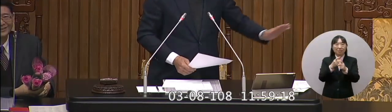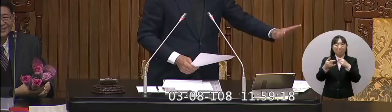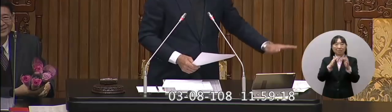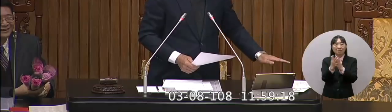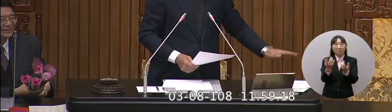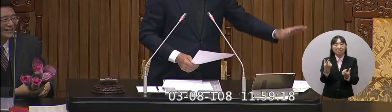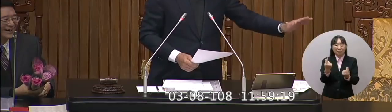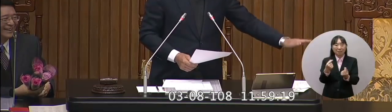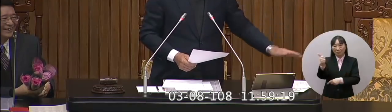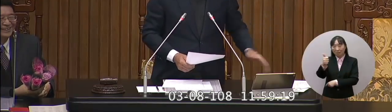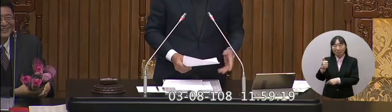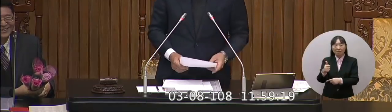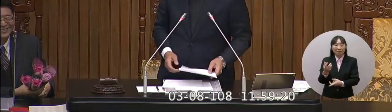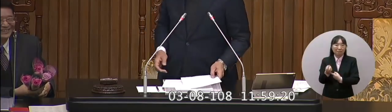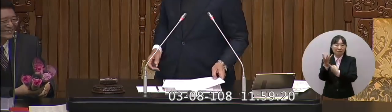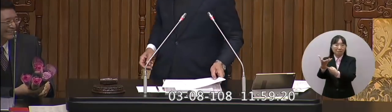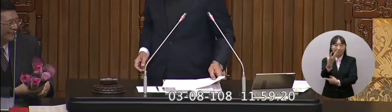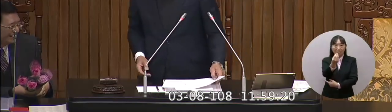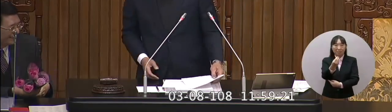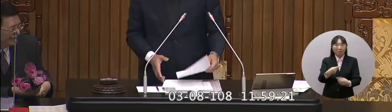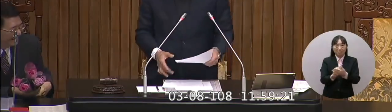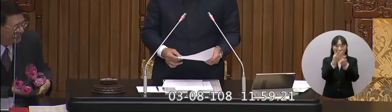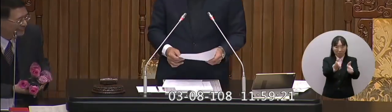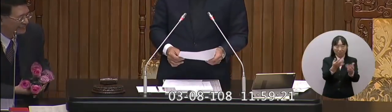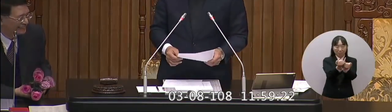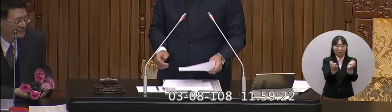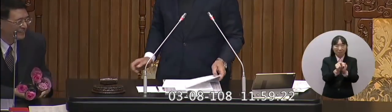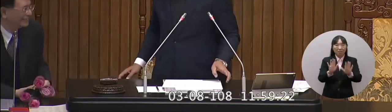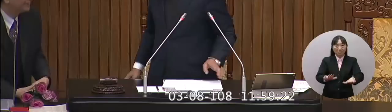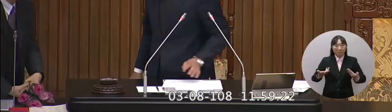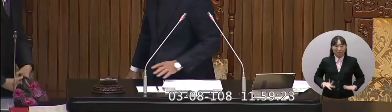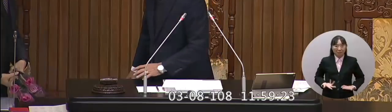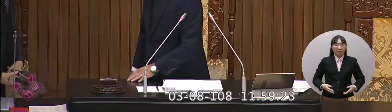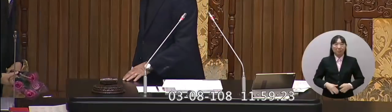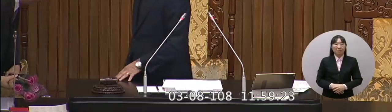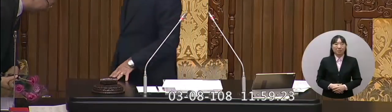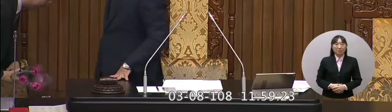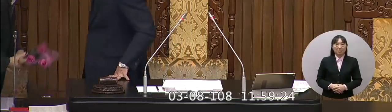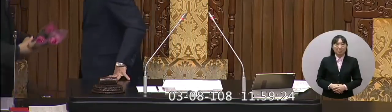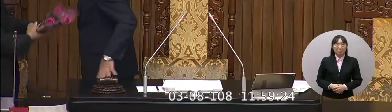啊，男性没有啊，对不起啊，好好，我们现在就休息。